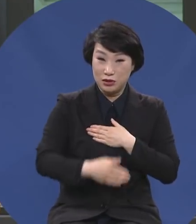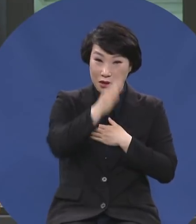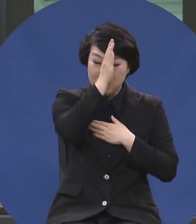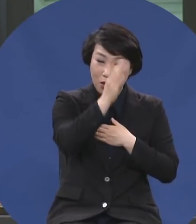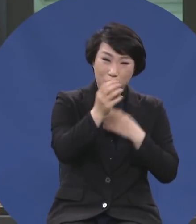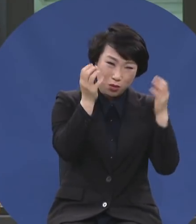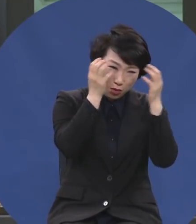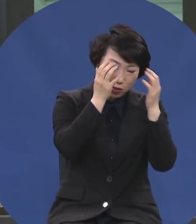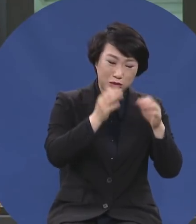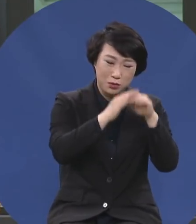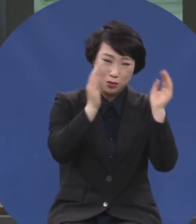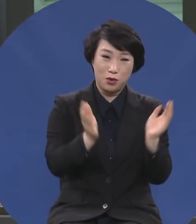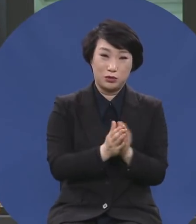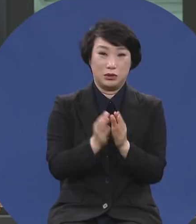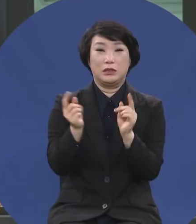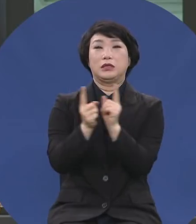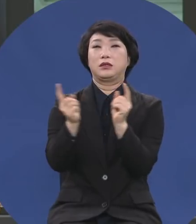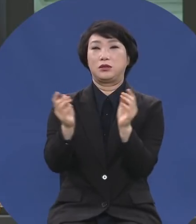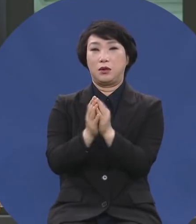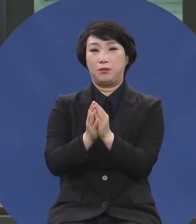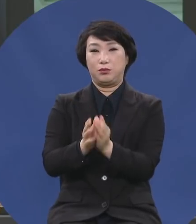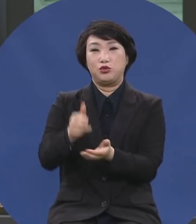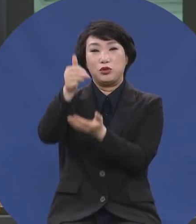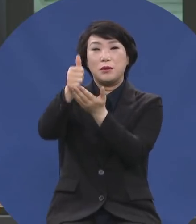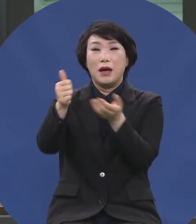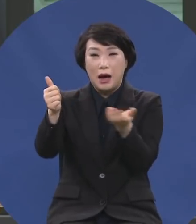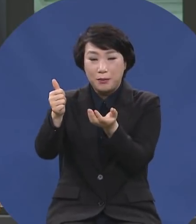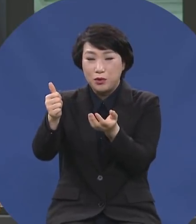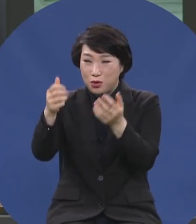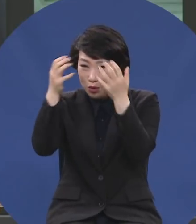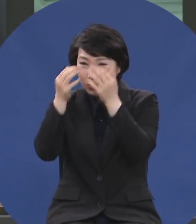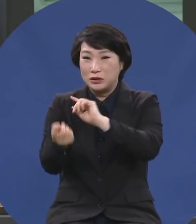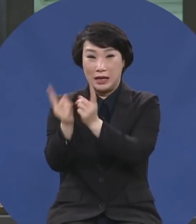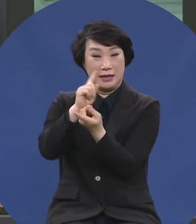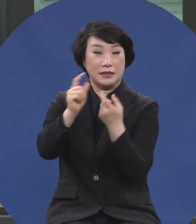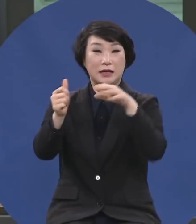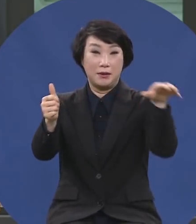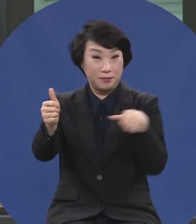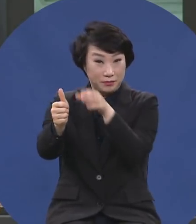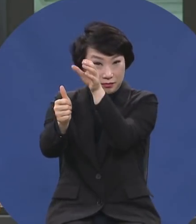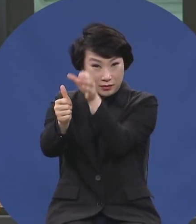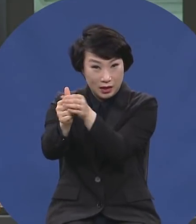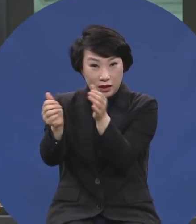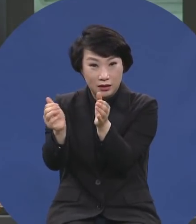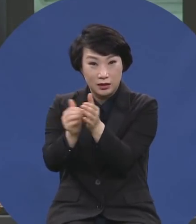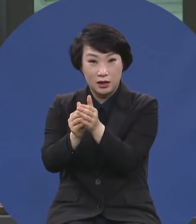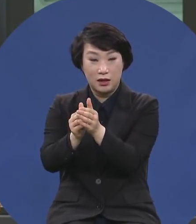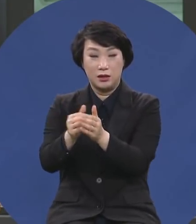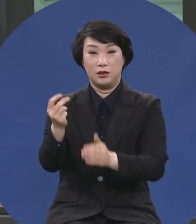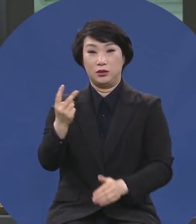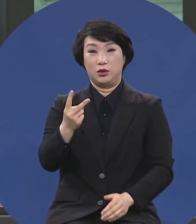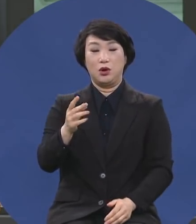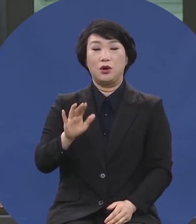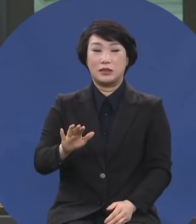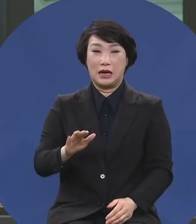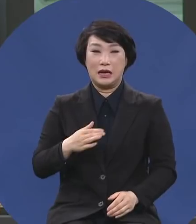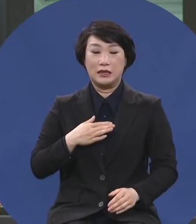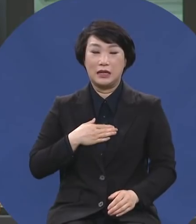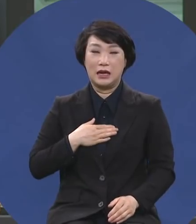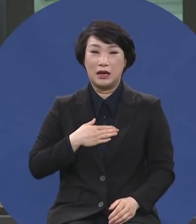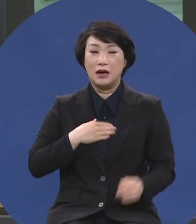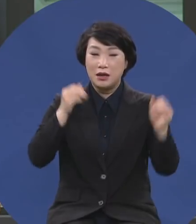고통을 친히 아픔으로 고통으로 담당해 주셨습니다. 그리고